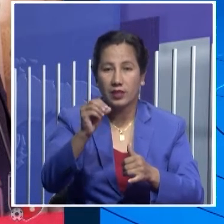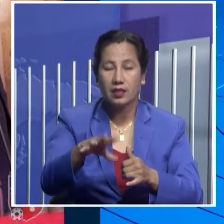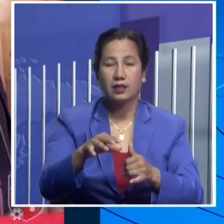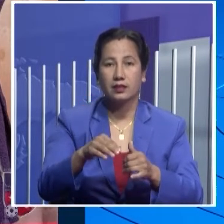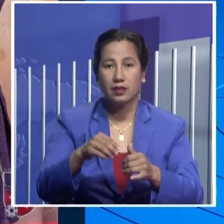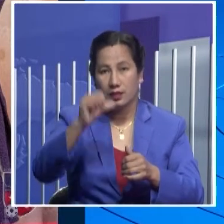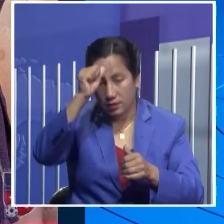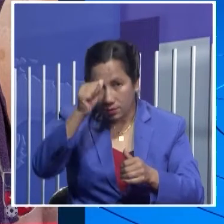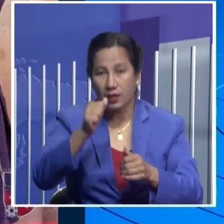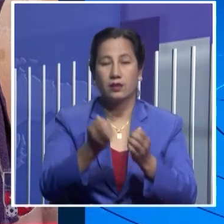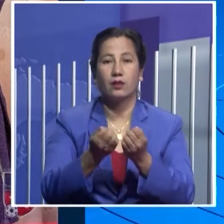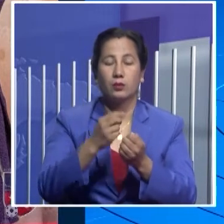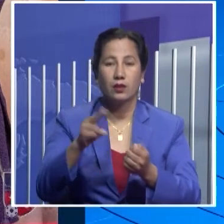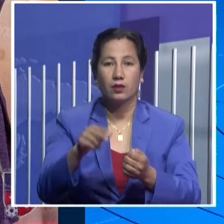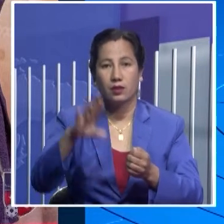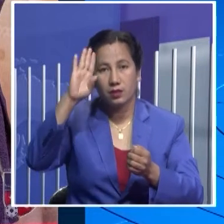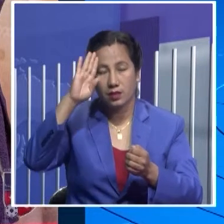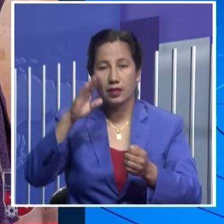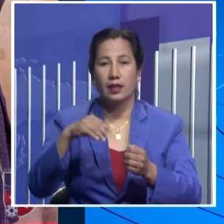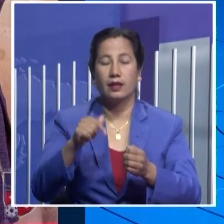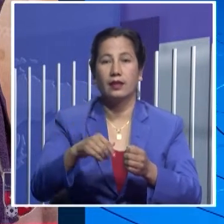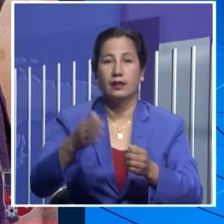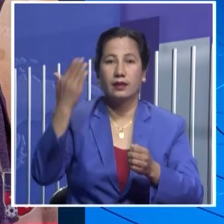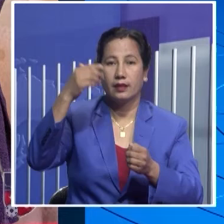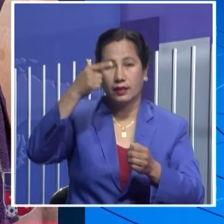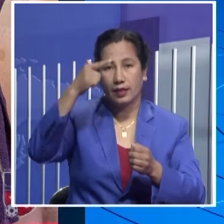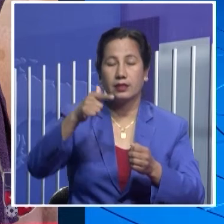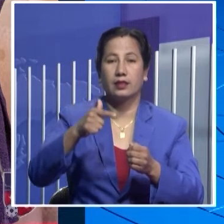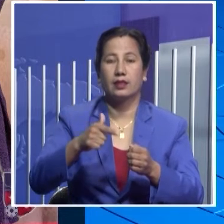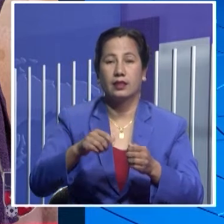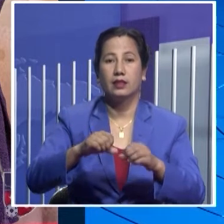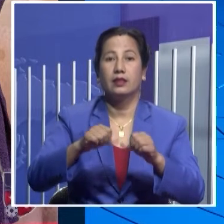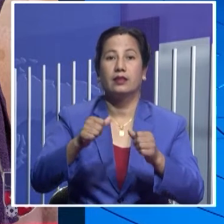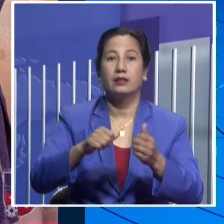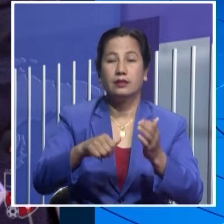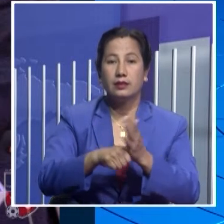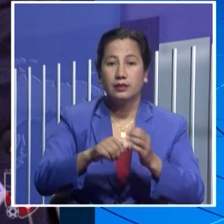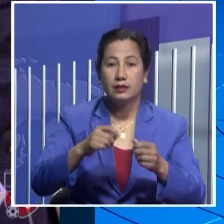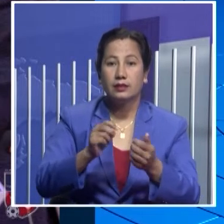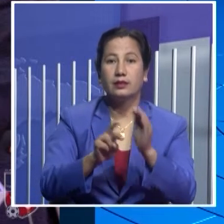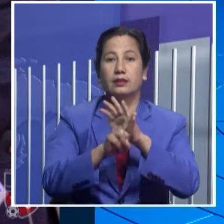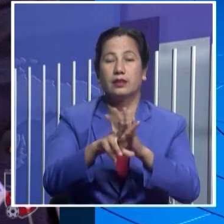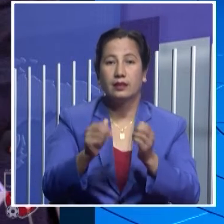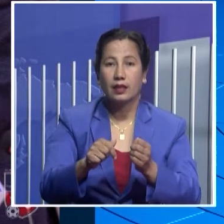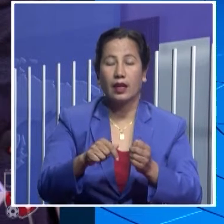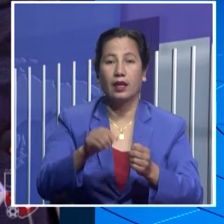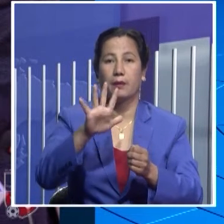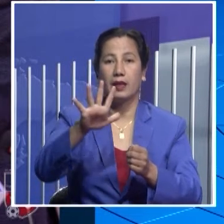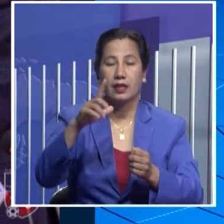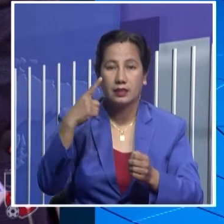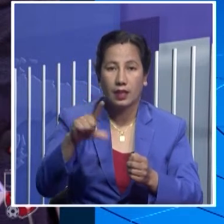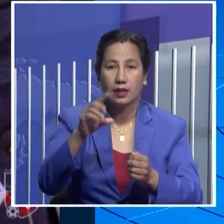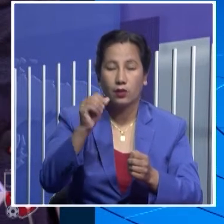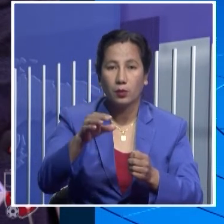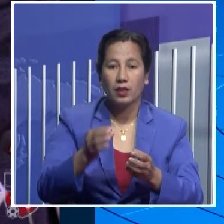सम्मान गर्नुभएको हो। सरकारले साफमा ऐतिहासिक नतिजा निकाल्न सफल राष्ट्रिय फुटबल टिमका खेलाडीहरूलाई जनही 5,00,000